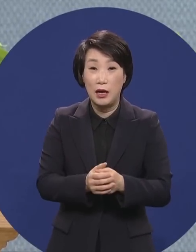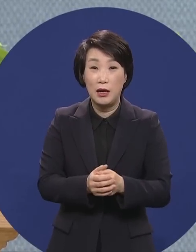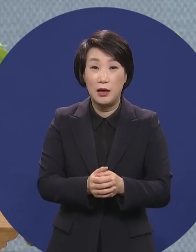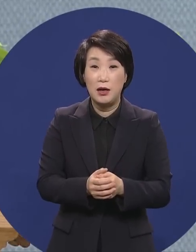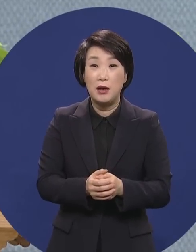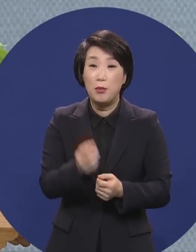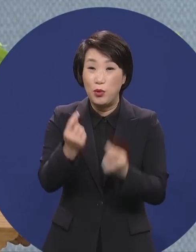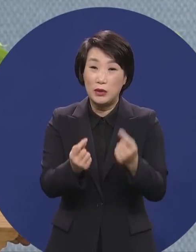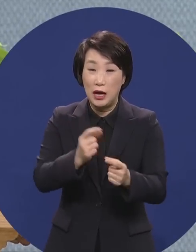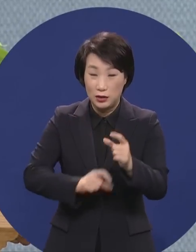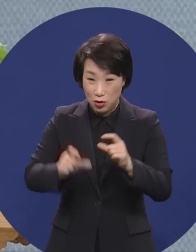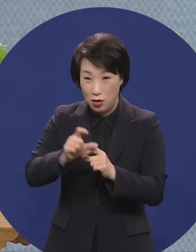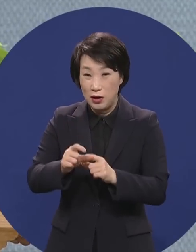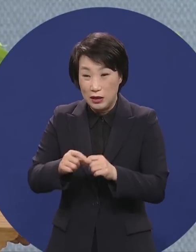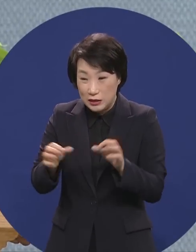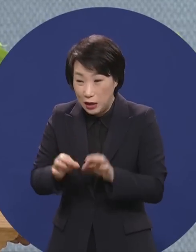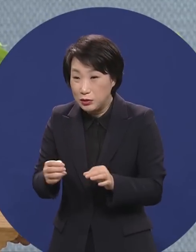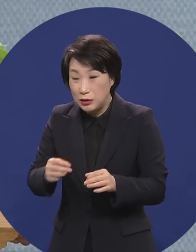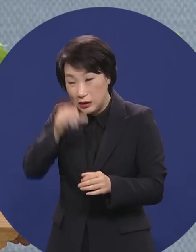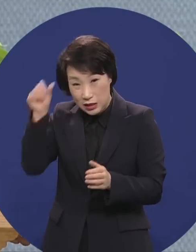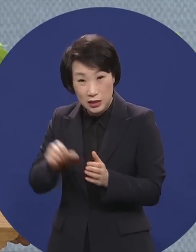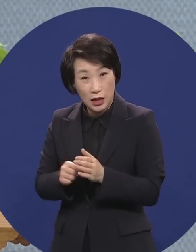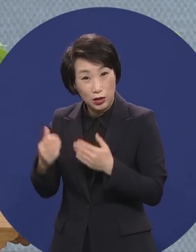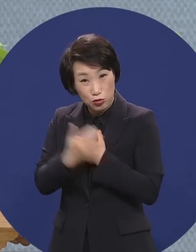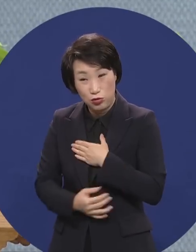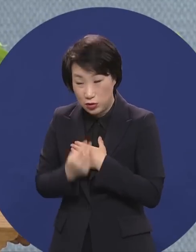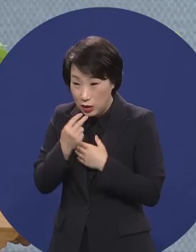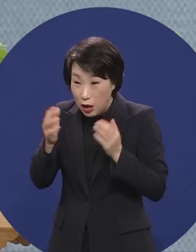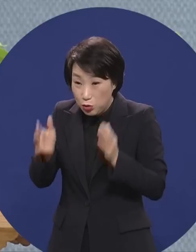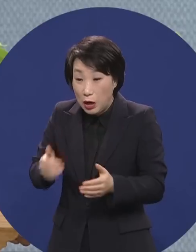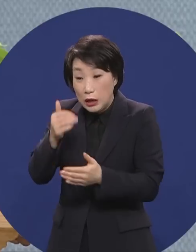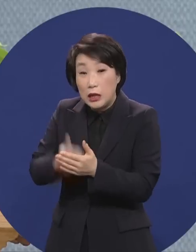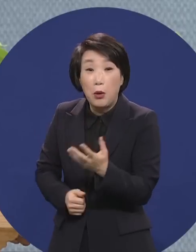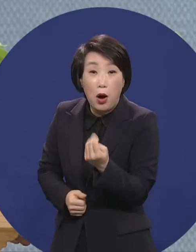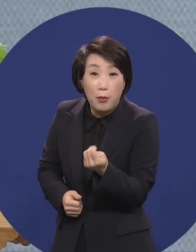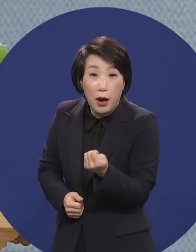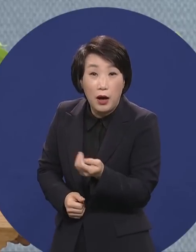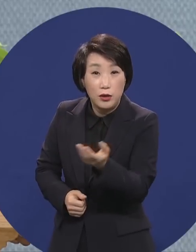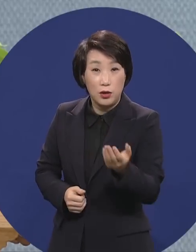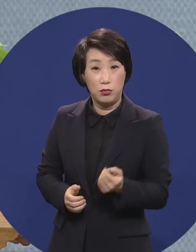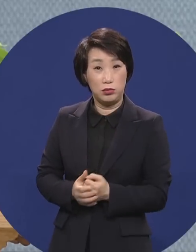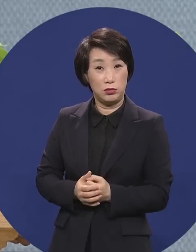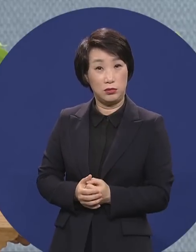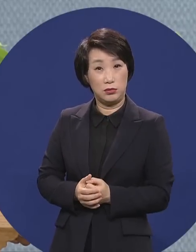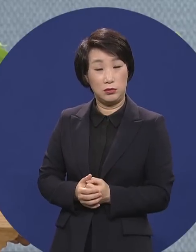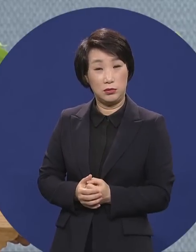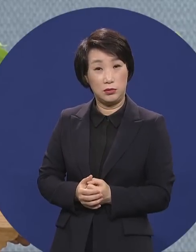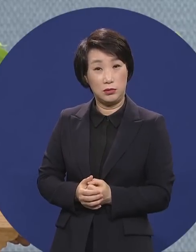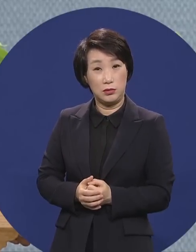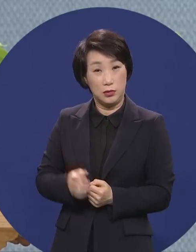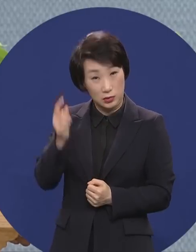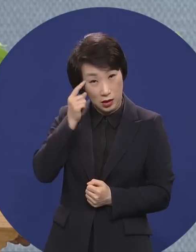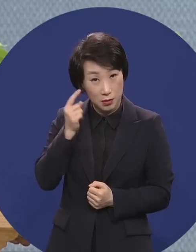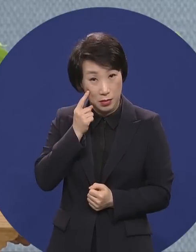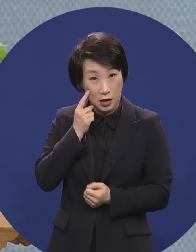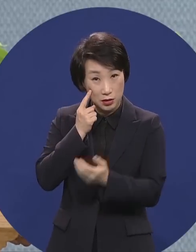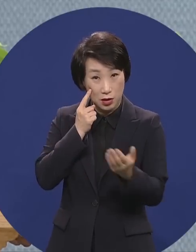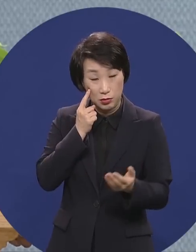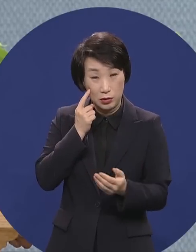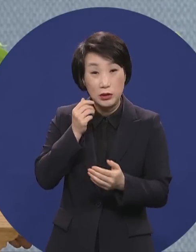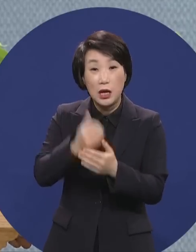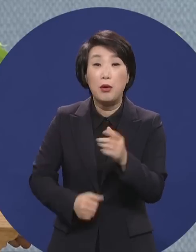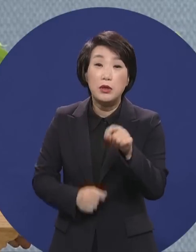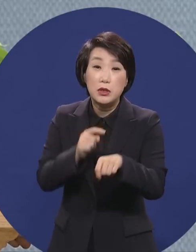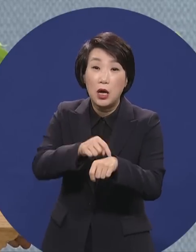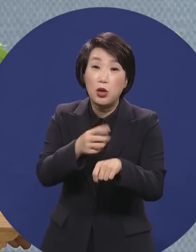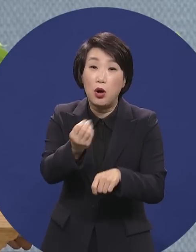훨씬 작은 당신의 육신은 얼마나 버티고 이 세상에서 존재할 수 있겠는가? 얼마나 시간이